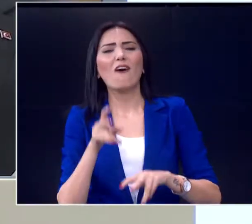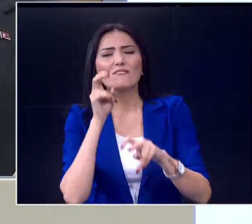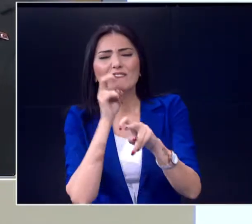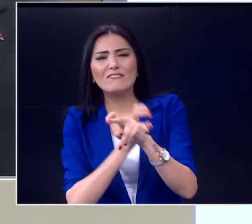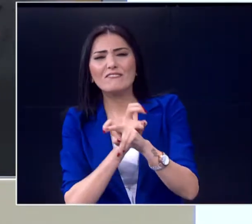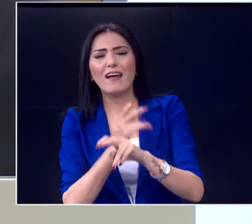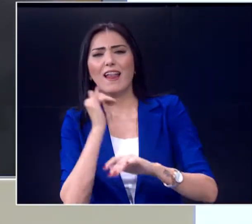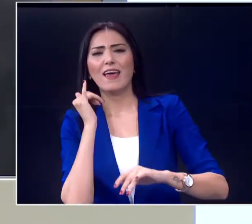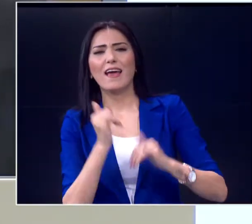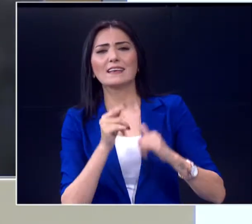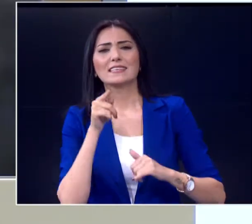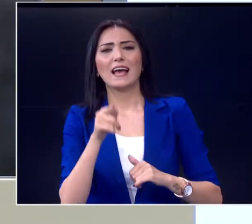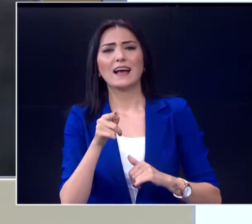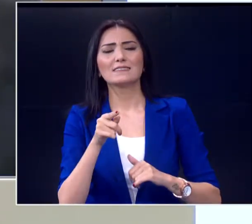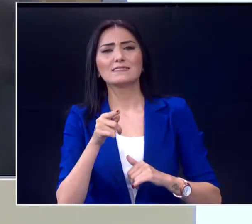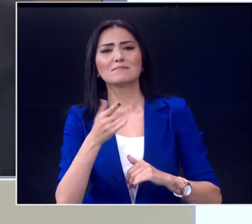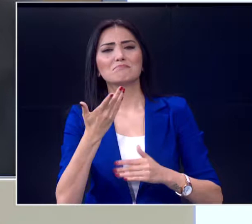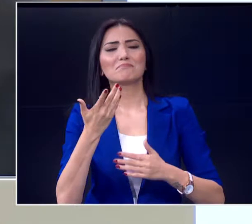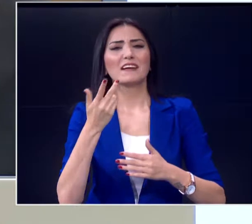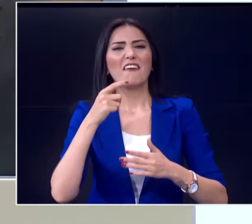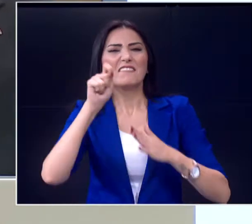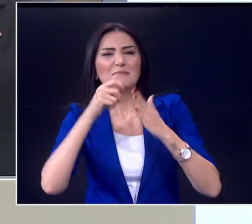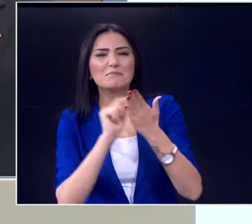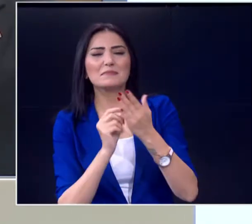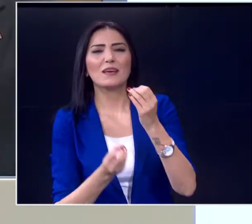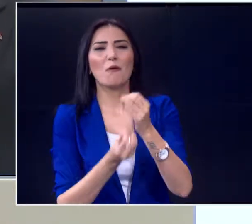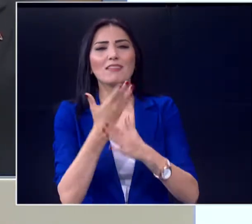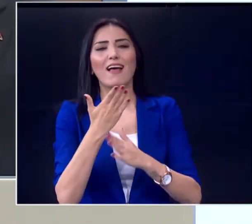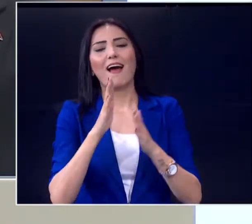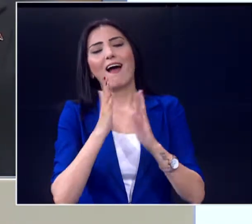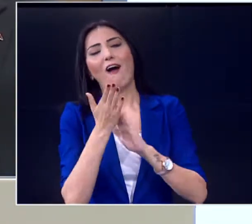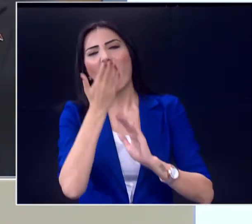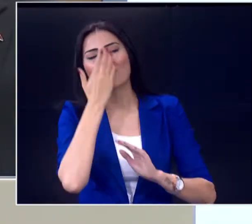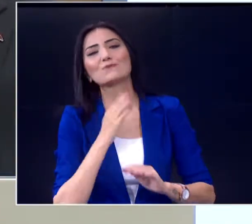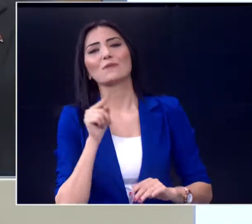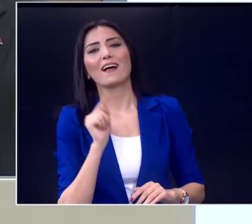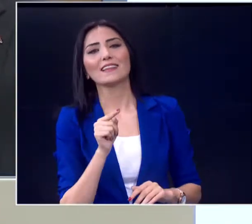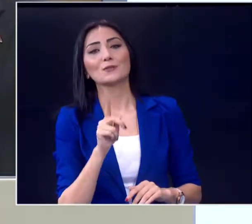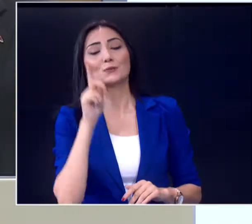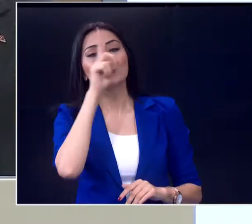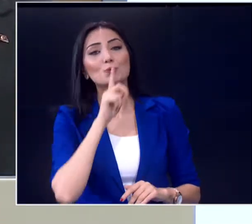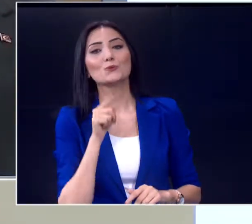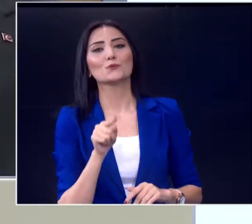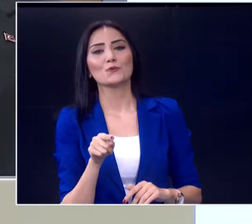felaket senaryoları üretenler avucunu yaladı. Çünkü